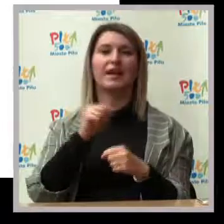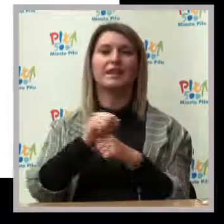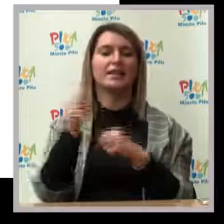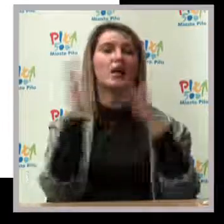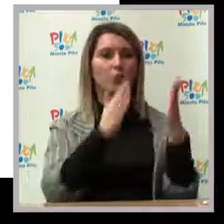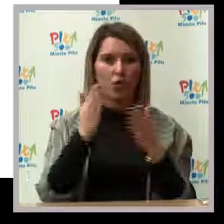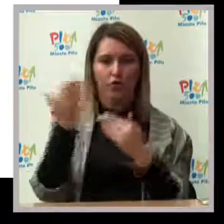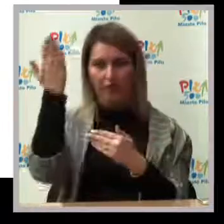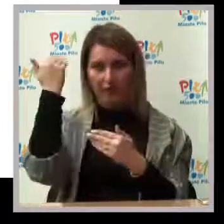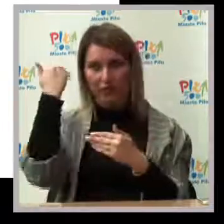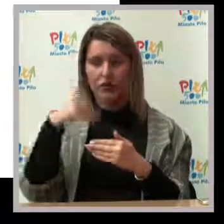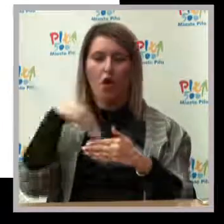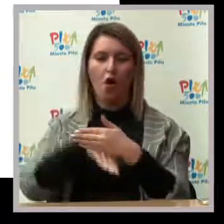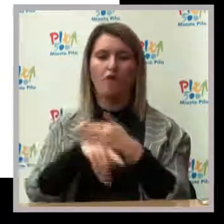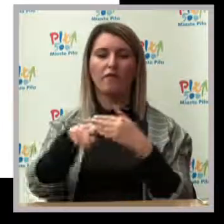wcześniejszego